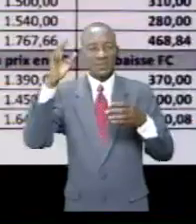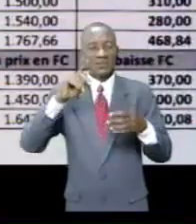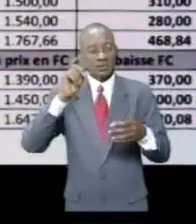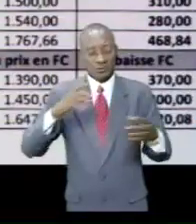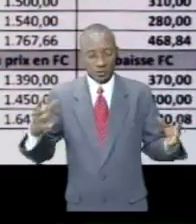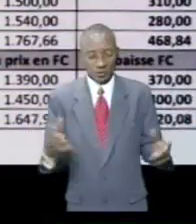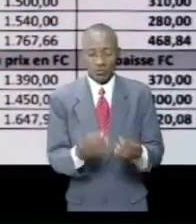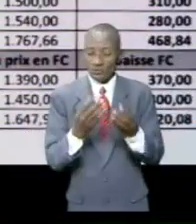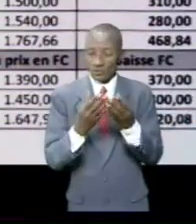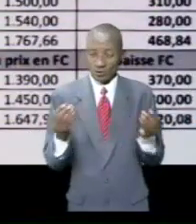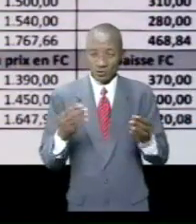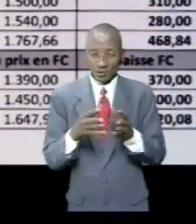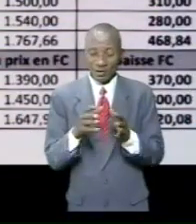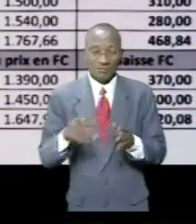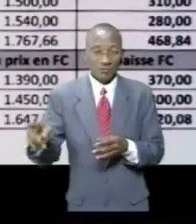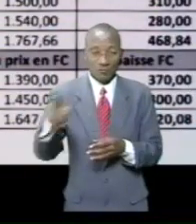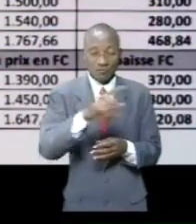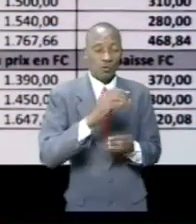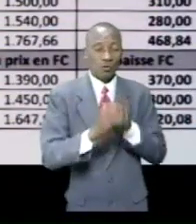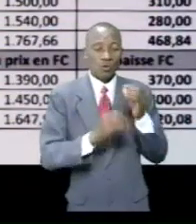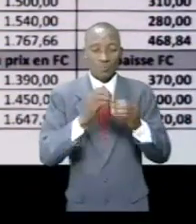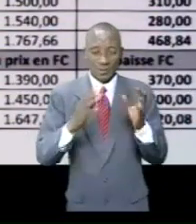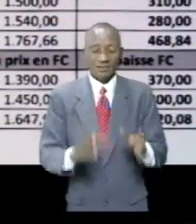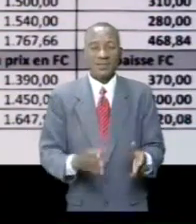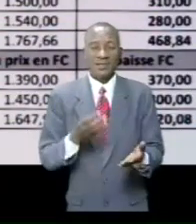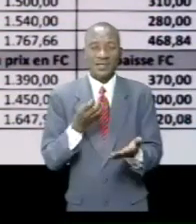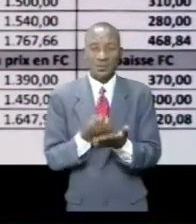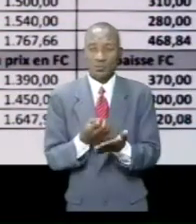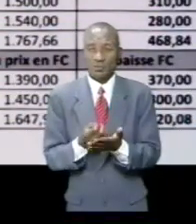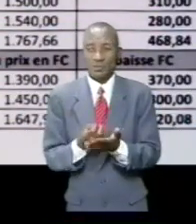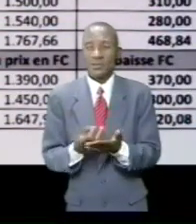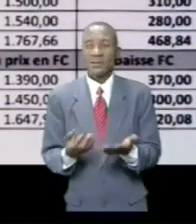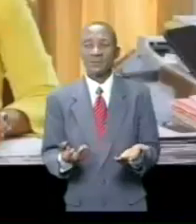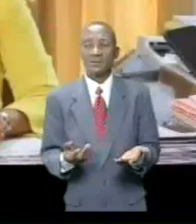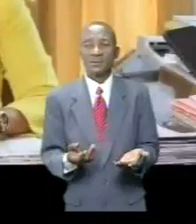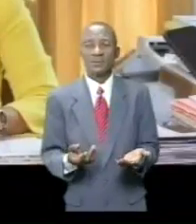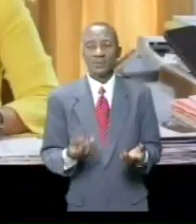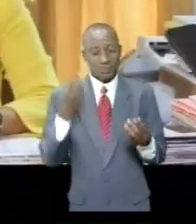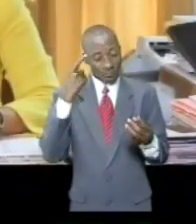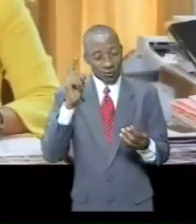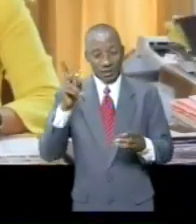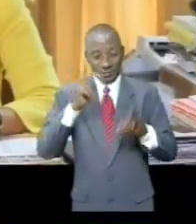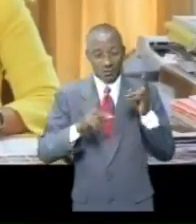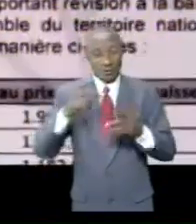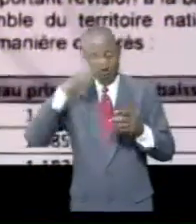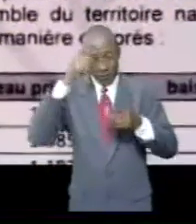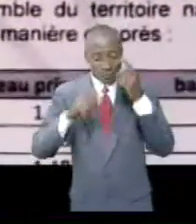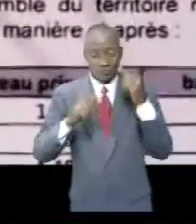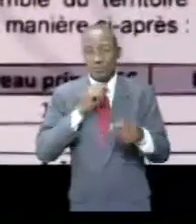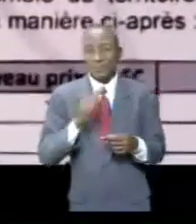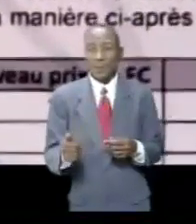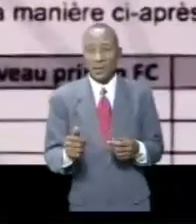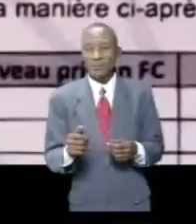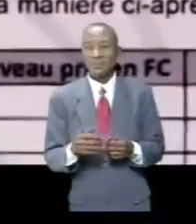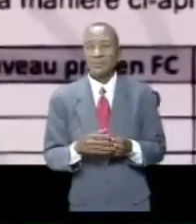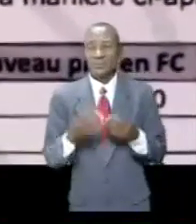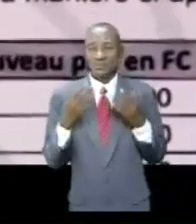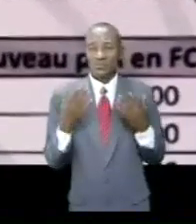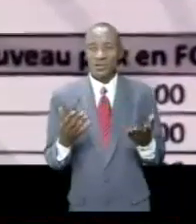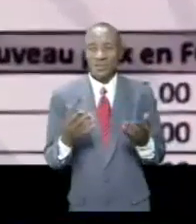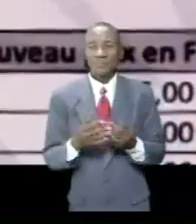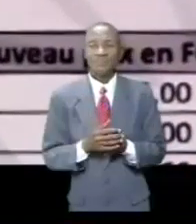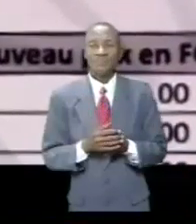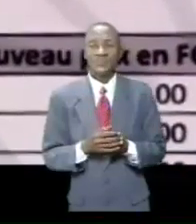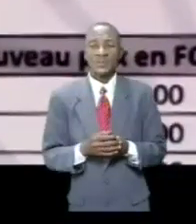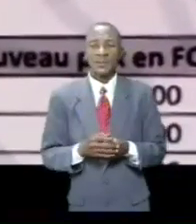autres. N'oubliez pas que c'est un prix directeur et que ça a un impact sur la population que nous sommes en train de vouloir gérer. Le produit pétrolier est